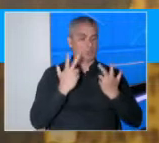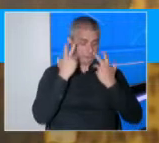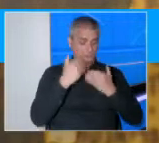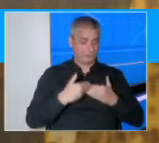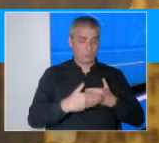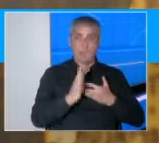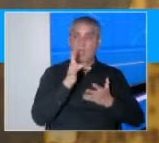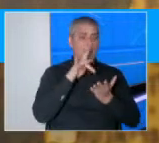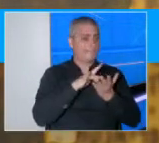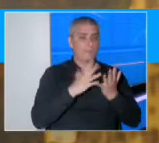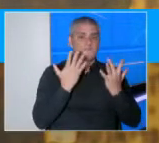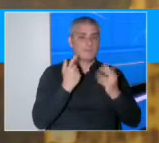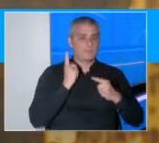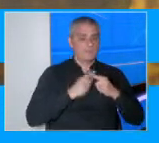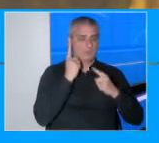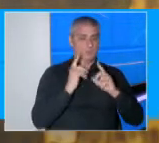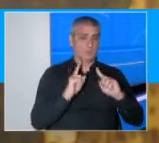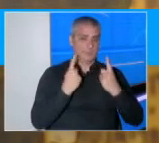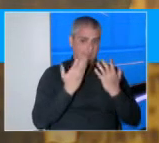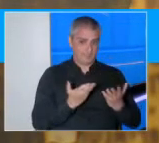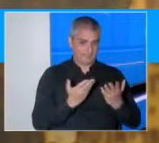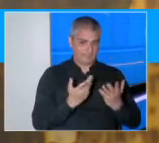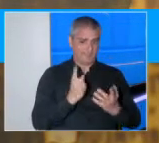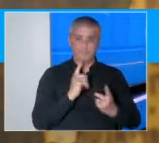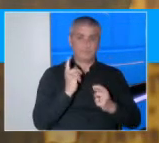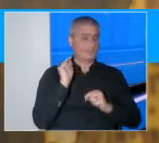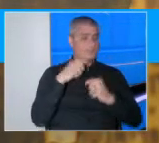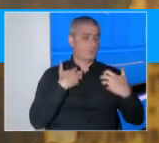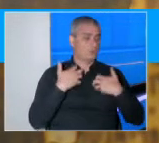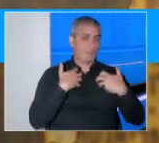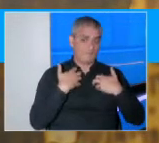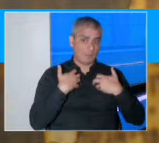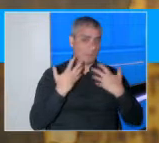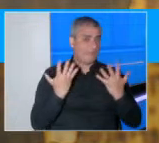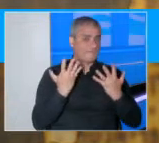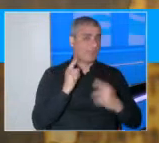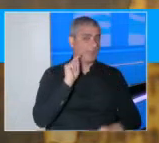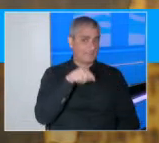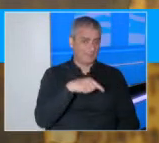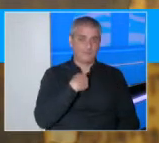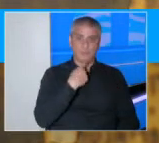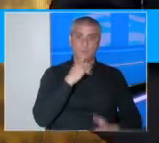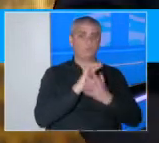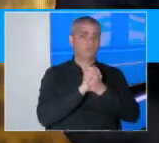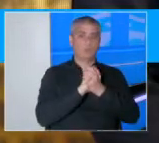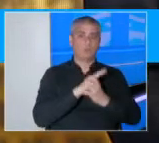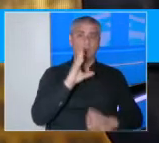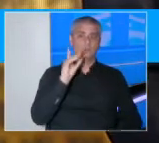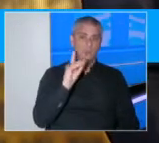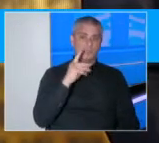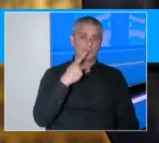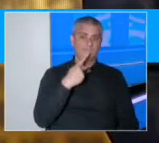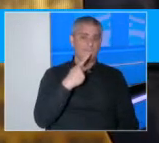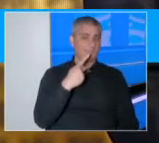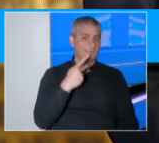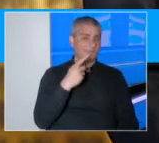הצפויות, איפה ומתי בדיוק הן התקיימו, מי עומדים להופיע בהן ואיך מגיעים, ואנחנו אומרים שלום לדודי